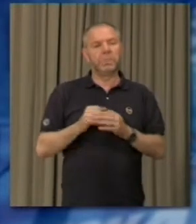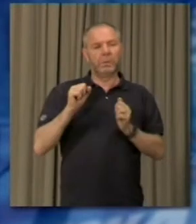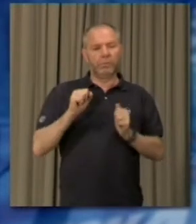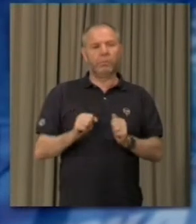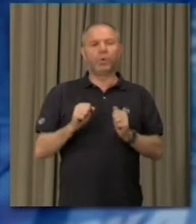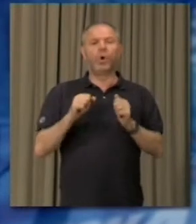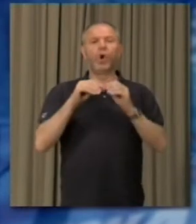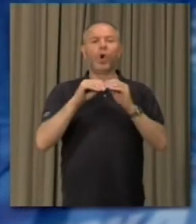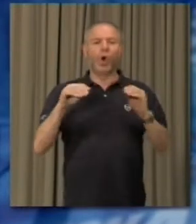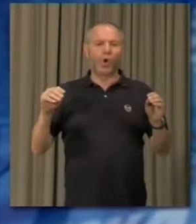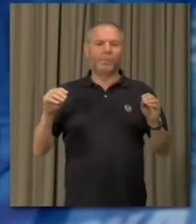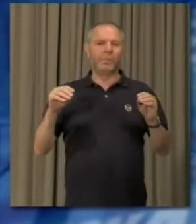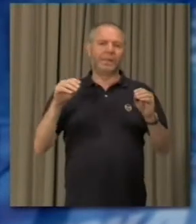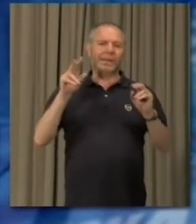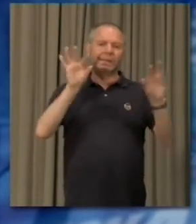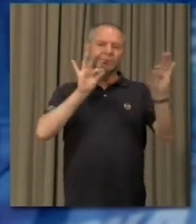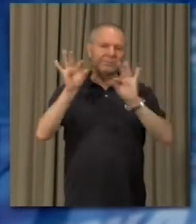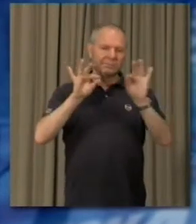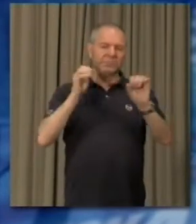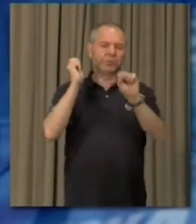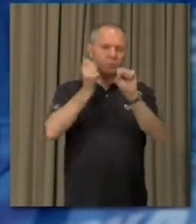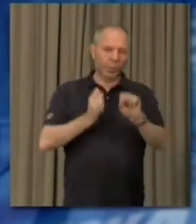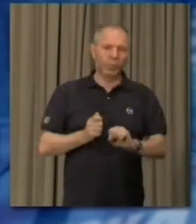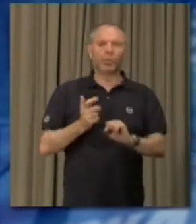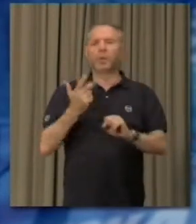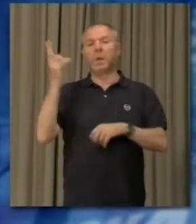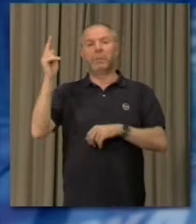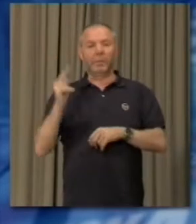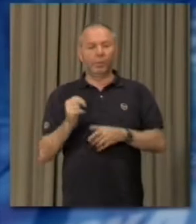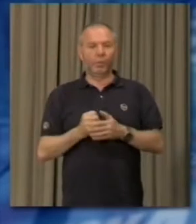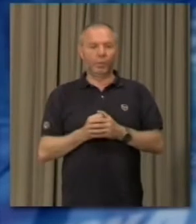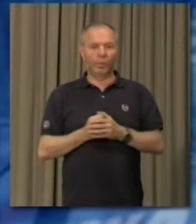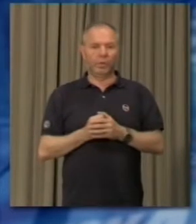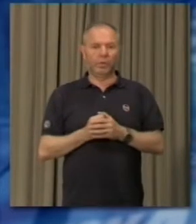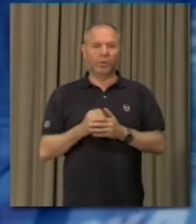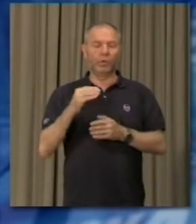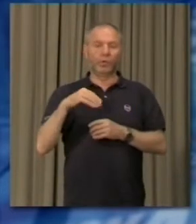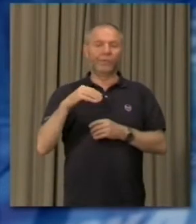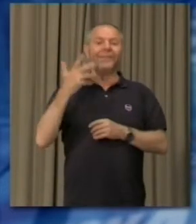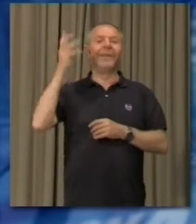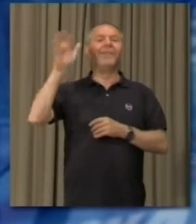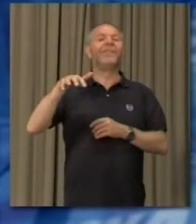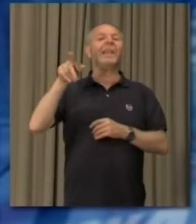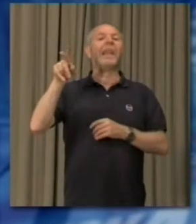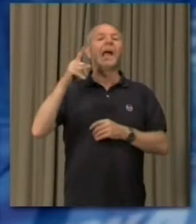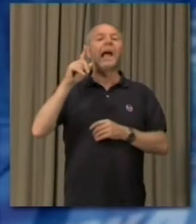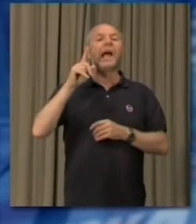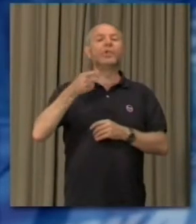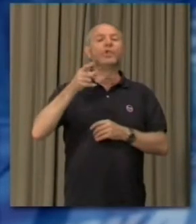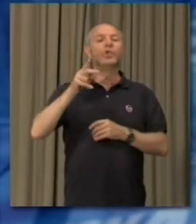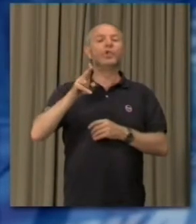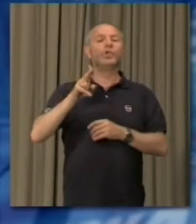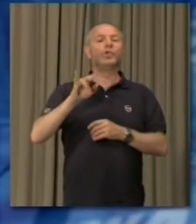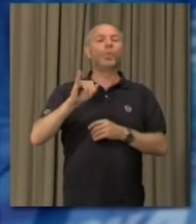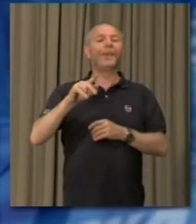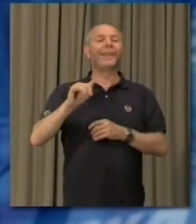un'esposizione di opere selezionate sia pittoriche che di scultura nella location di Villa Giulia, esposizione che vuole